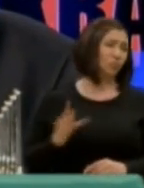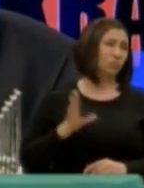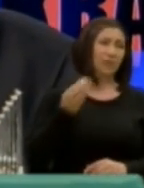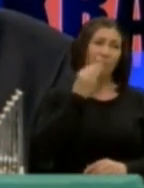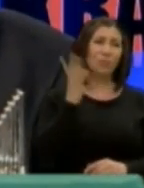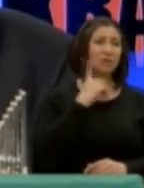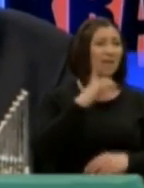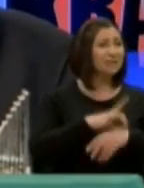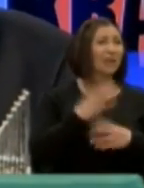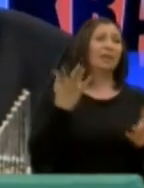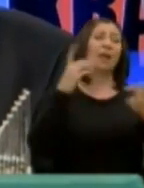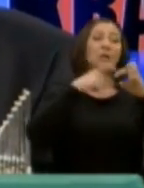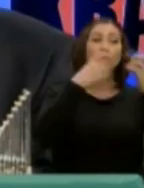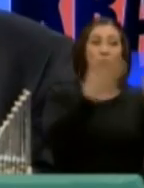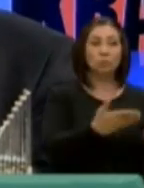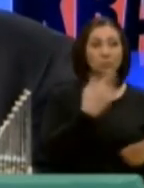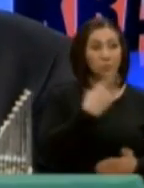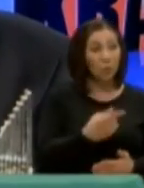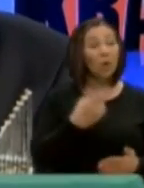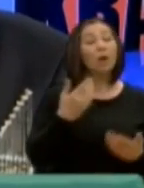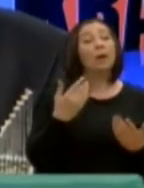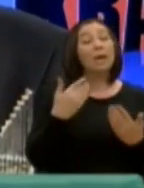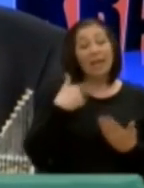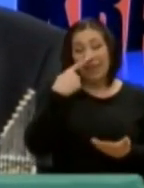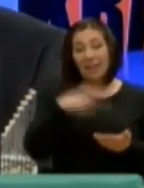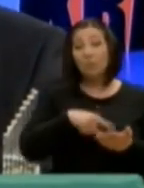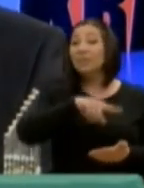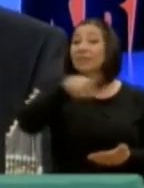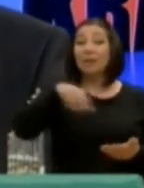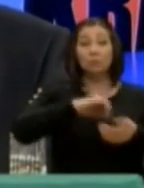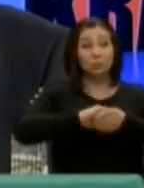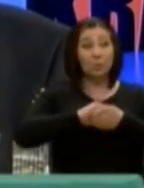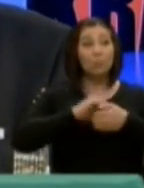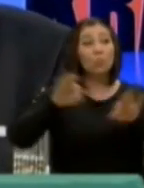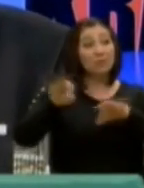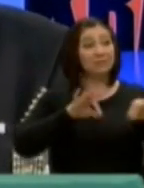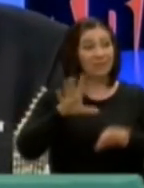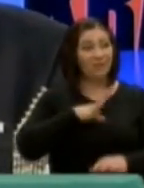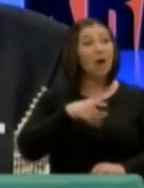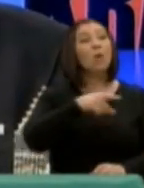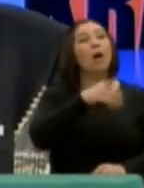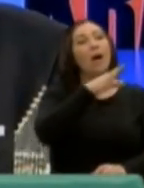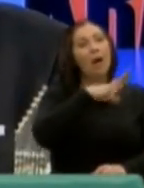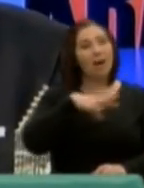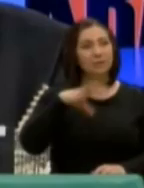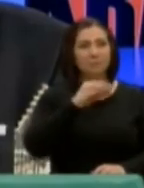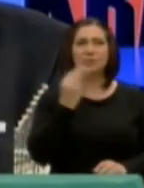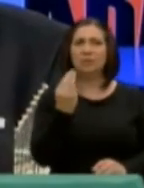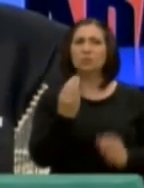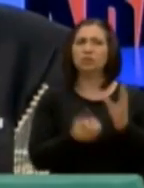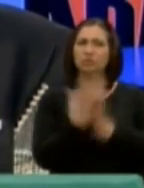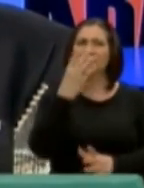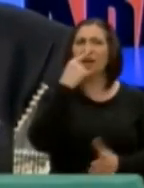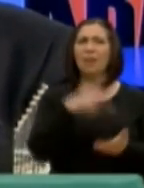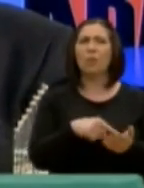diyor. Ki Allah senden razı olsun diyor. İnanıyorum ki diğer dostlarımın da bu mühendisleri var. Herkes de bu hastalara göre ürün çıkaracağına inanıyorum.